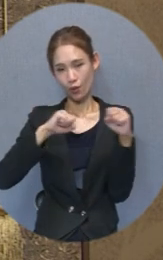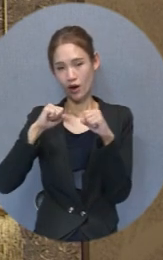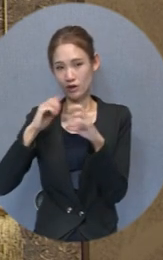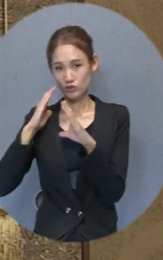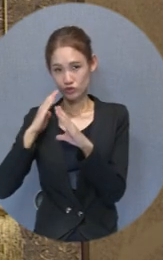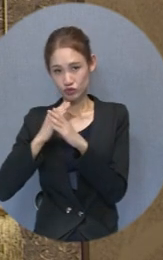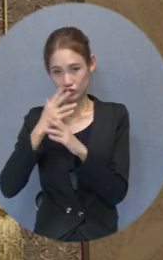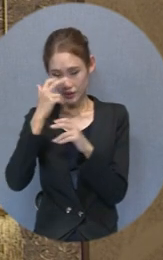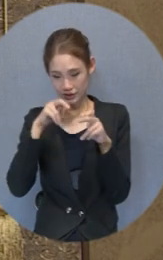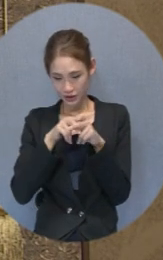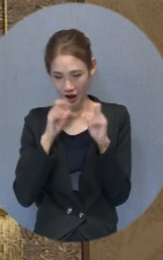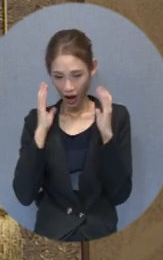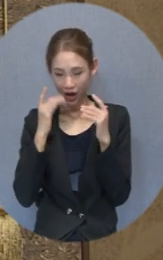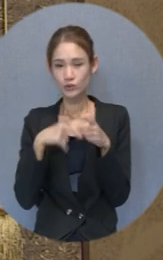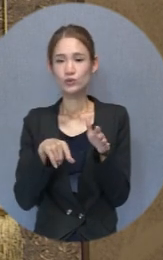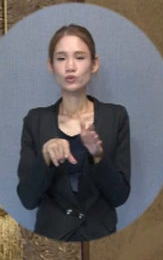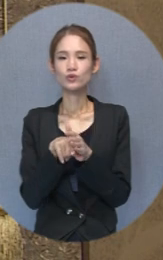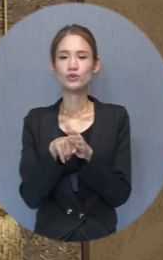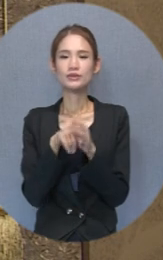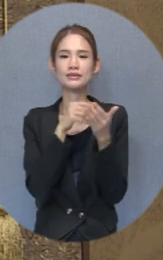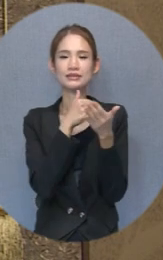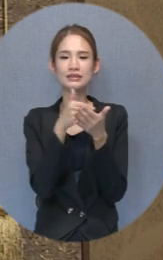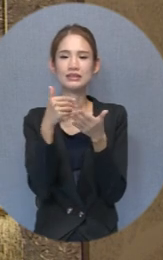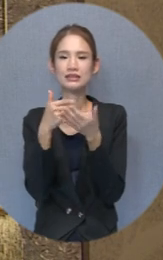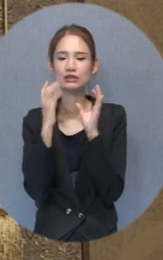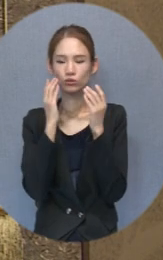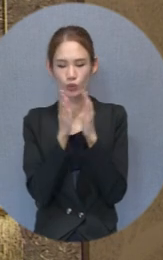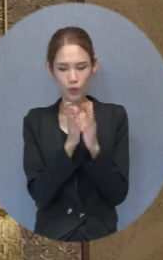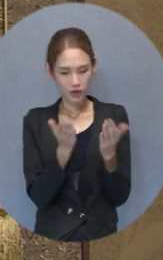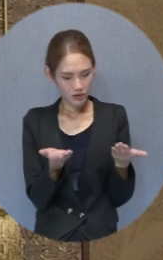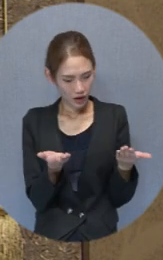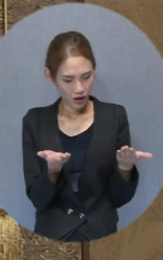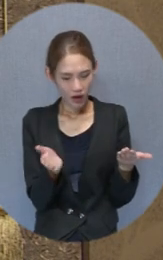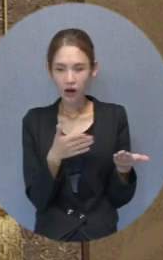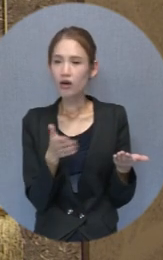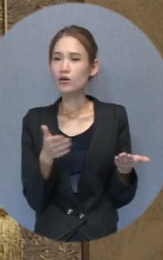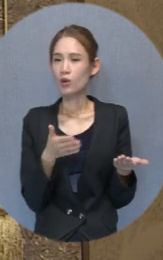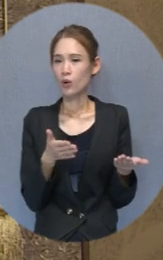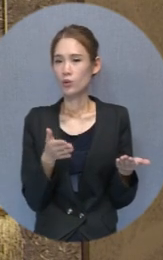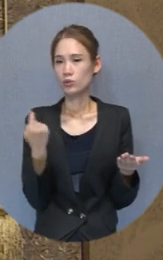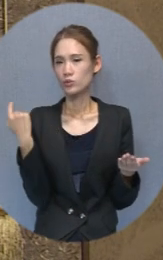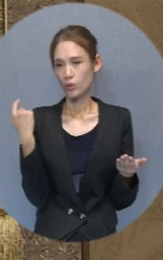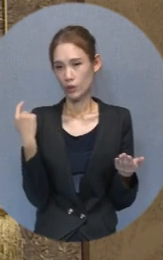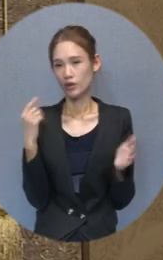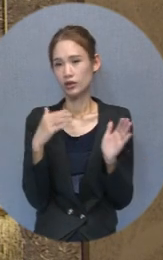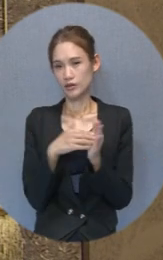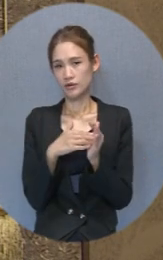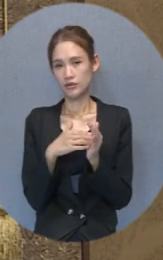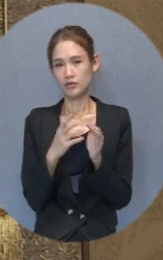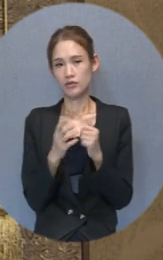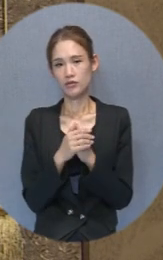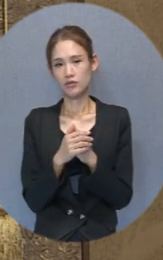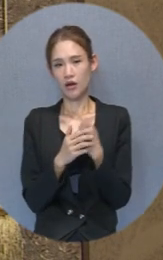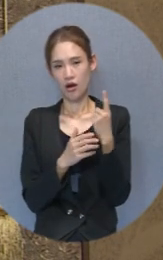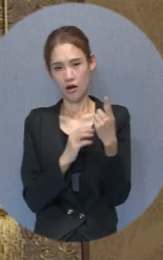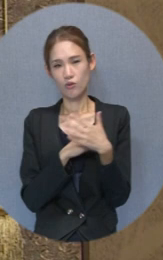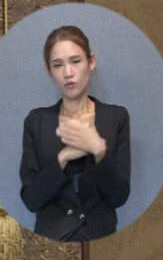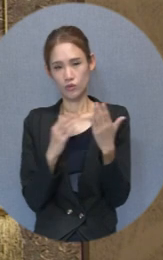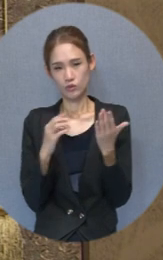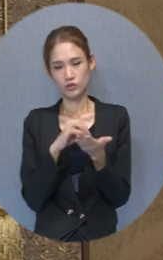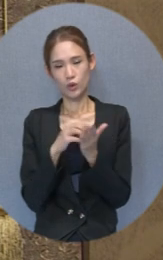시각장애 아동들을 위한 이런 그림 동화책이 없다는 소식을 들었어요. 네, 그래서 한 권 정도는